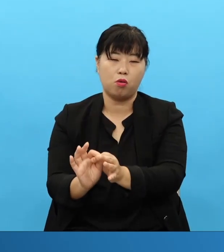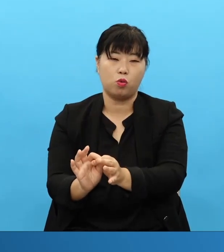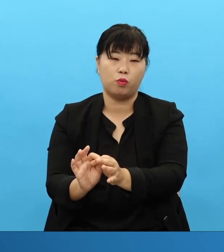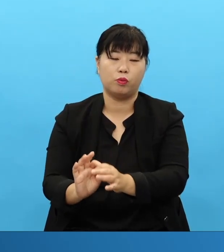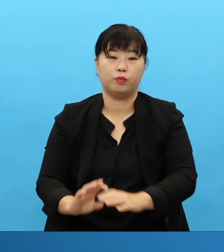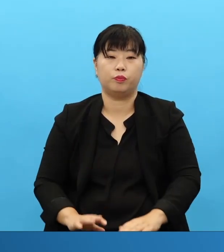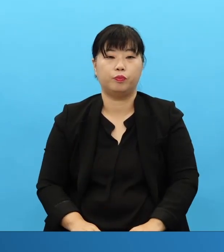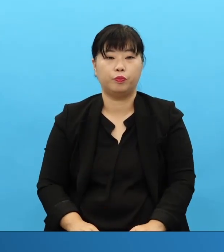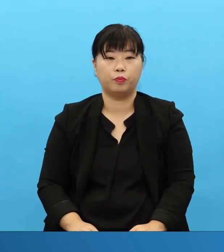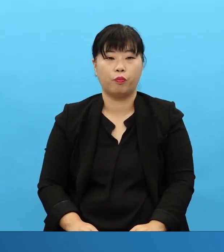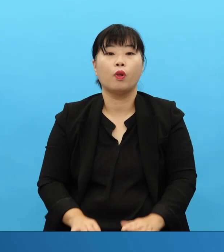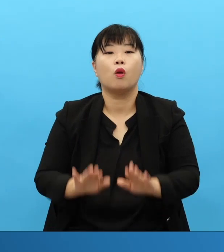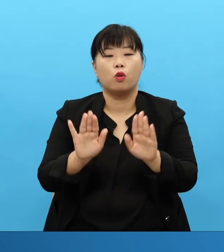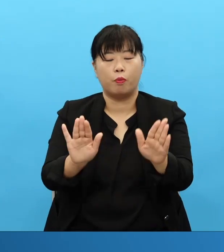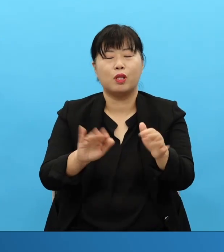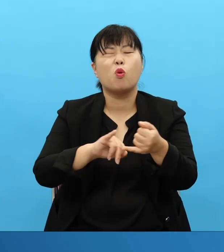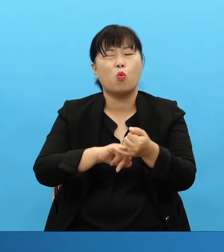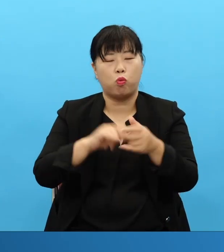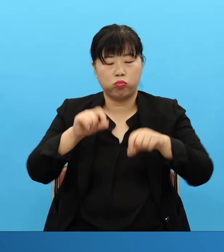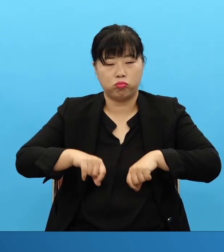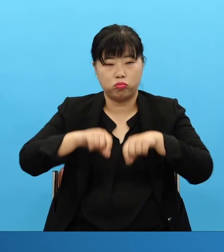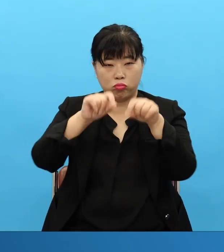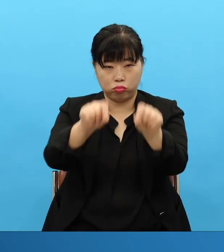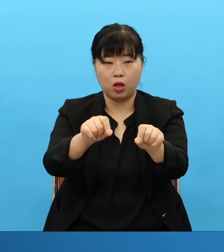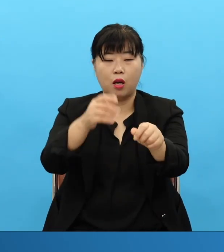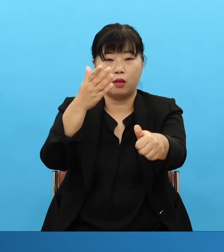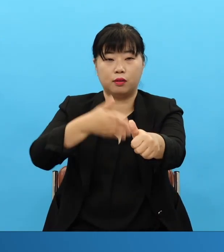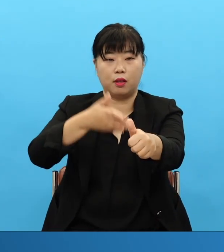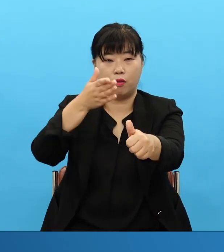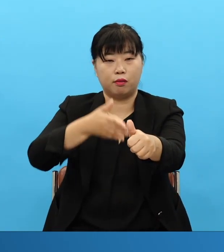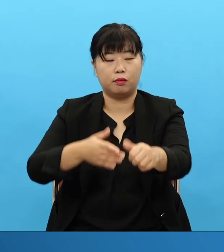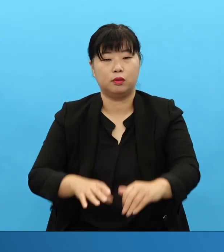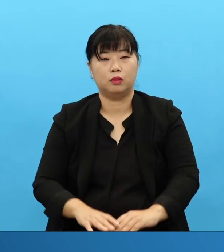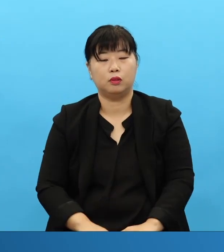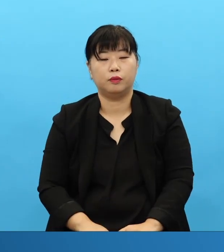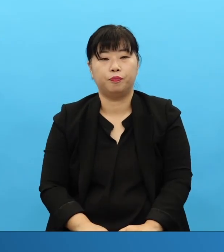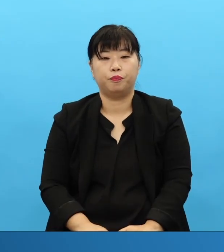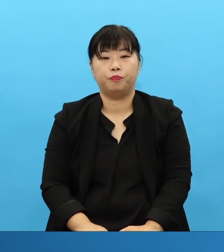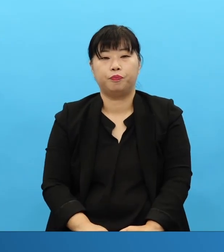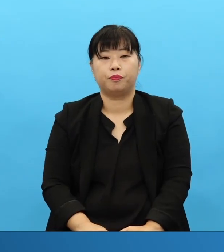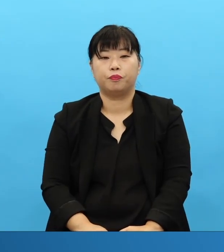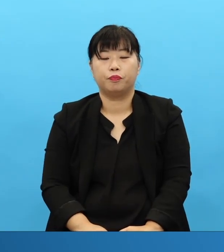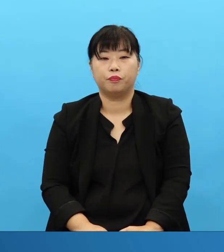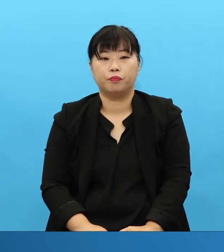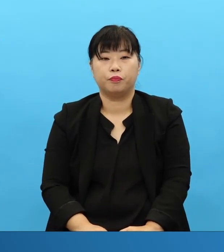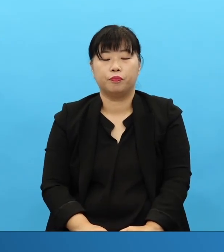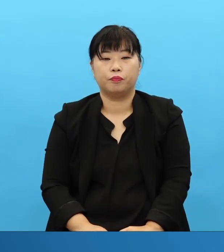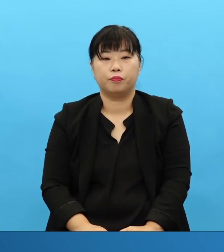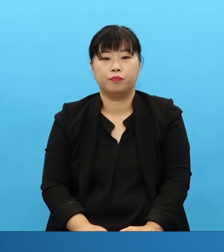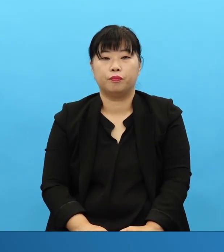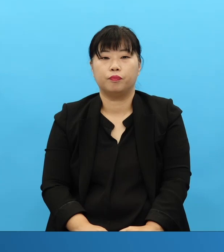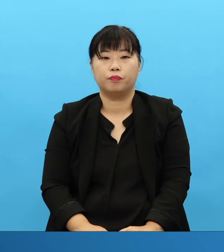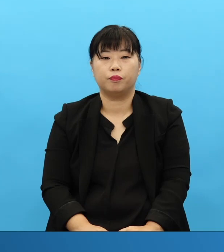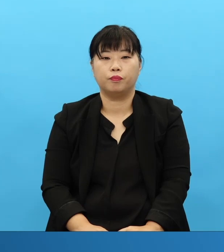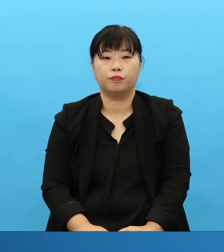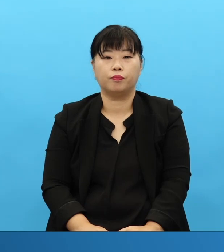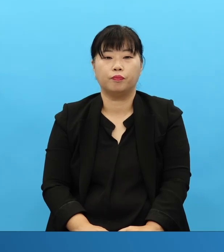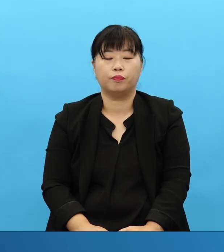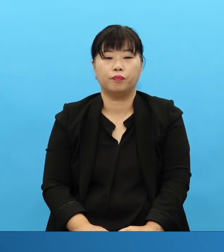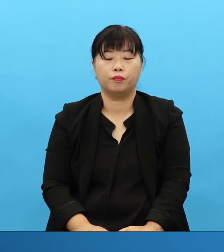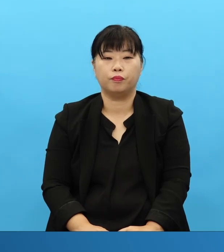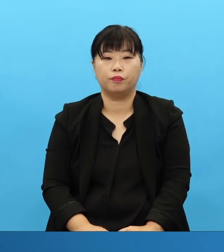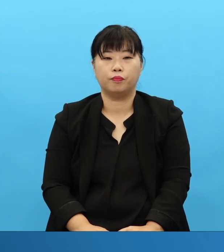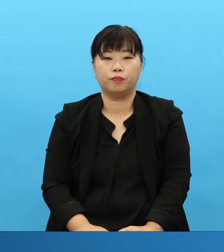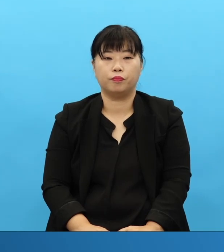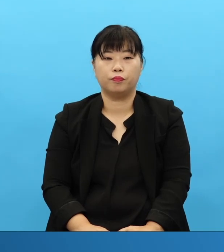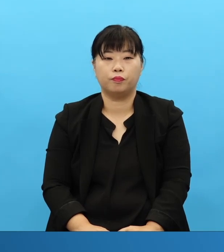그런 분들이 나와야 됩니다. And this time we need people like that. 만약에 목사님이